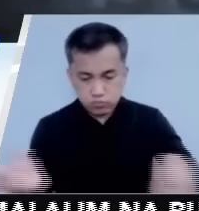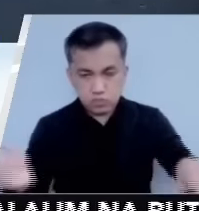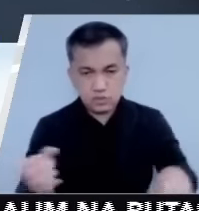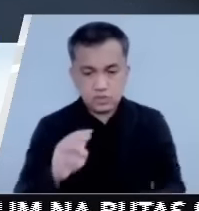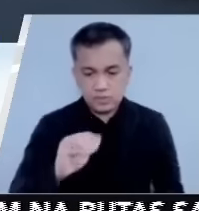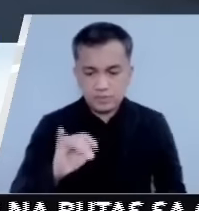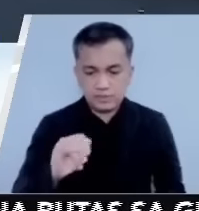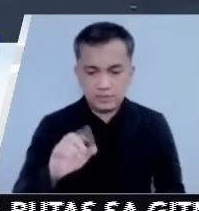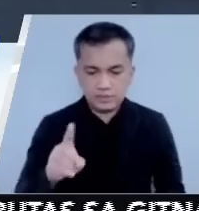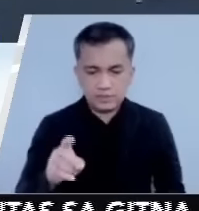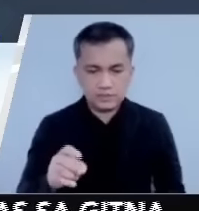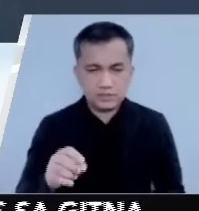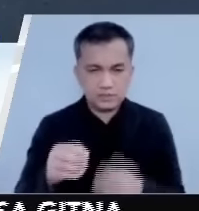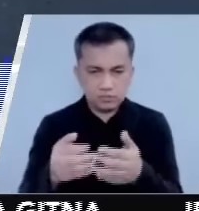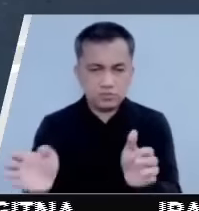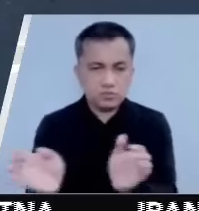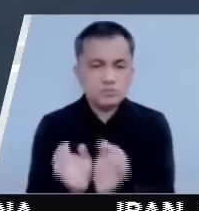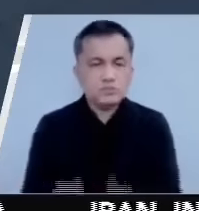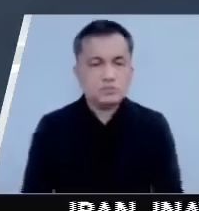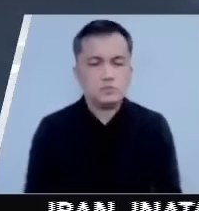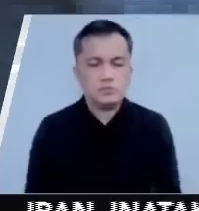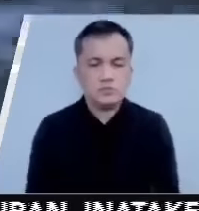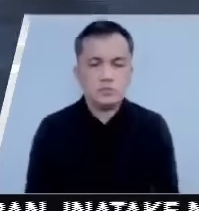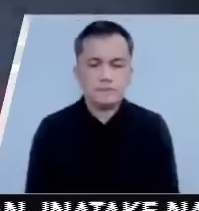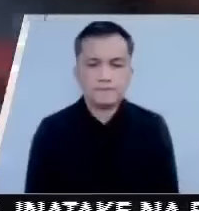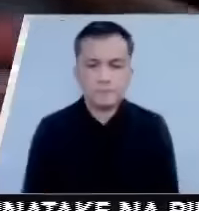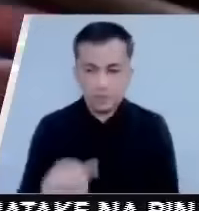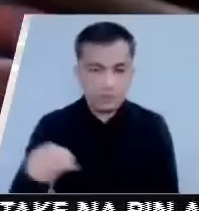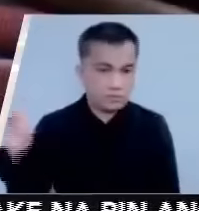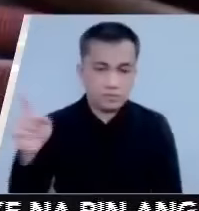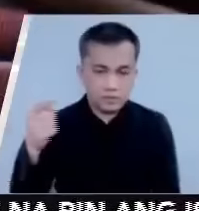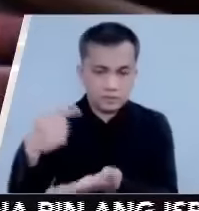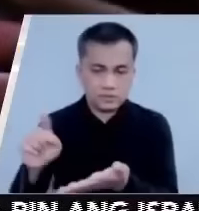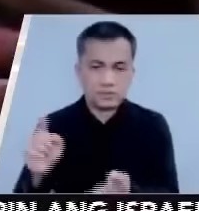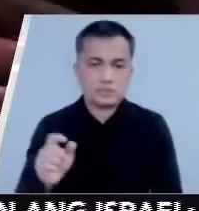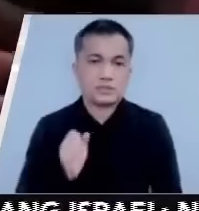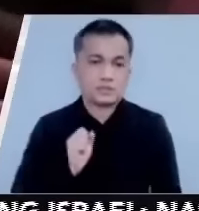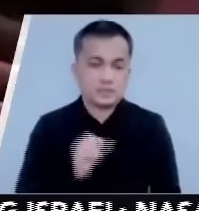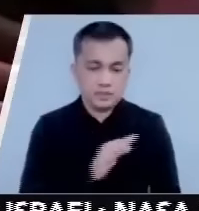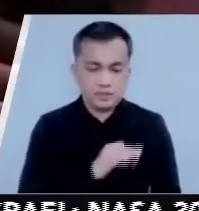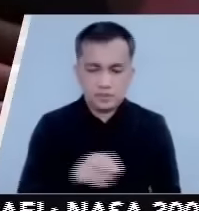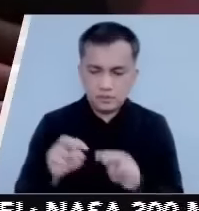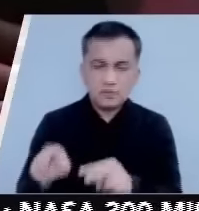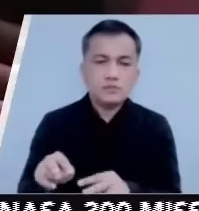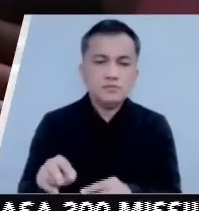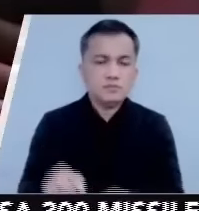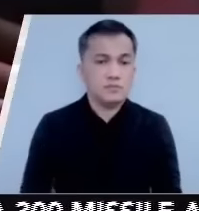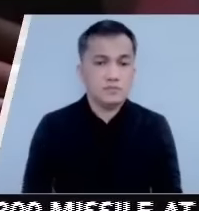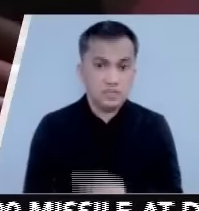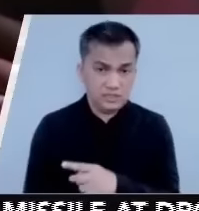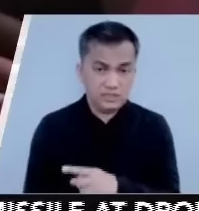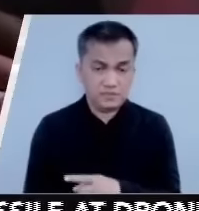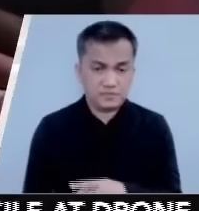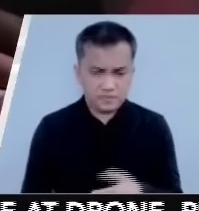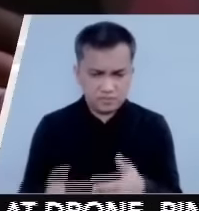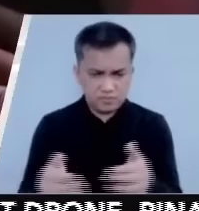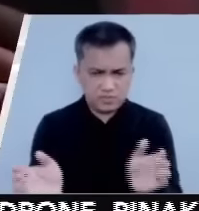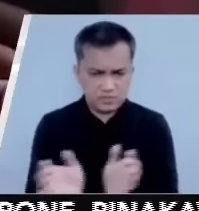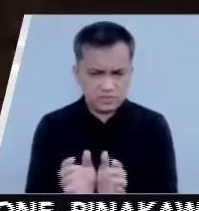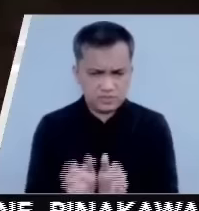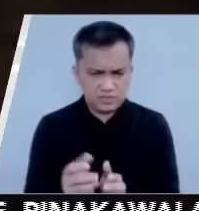sa kalsada. Pina-verify ko na yan sa staff namin. Nakita nga nila yung butas na yan na may